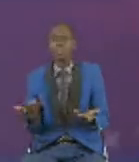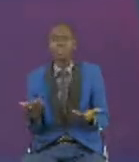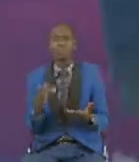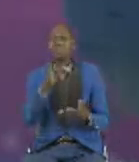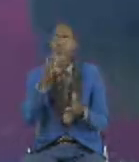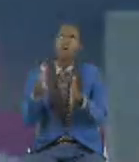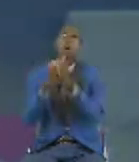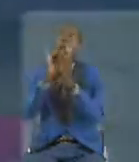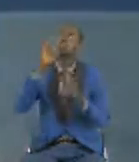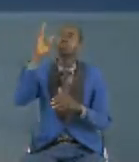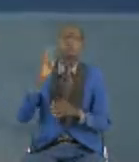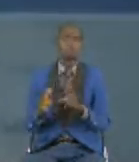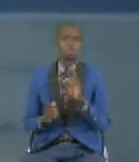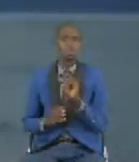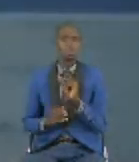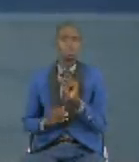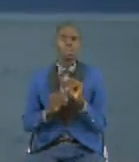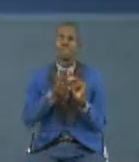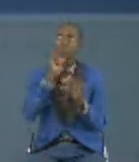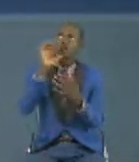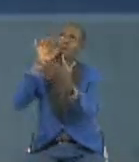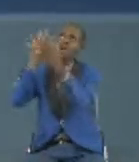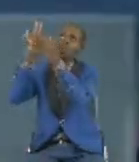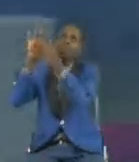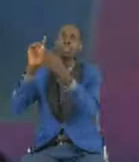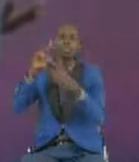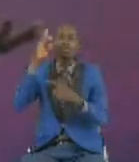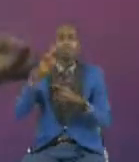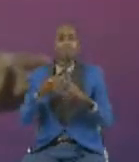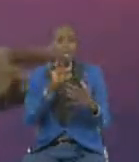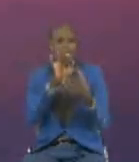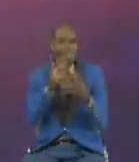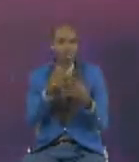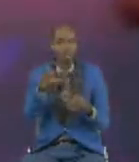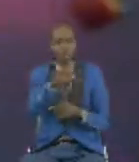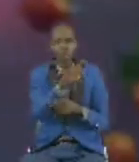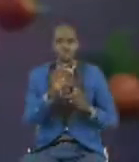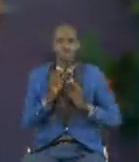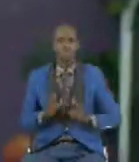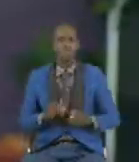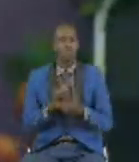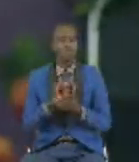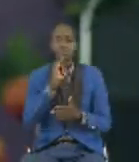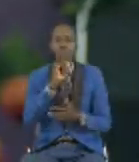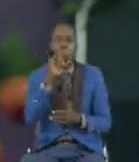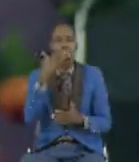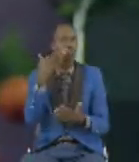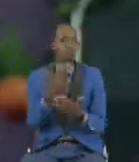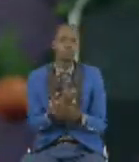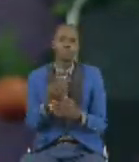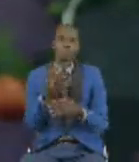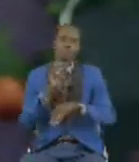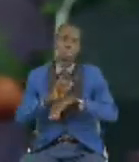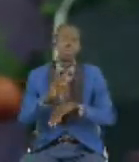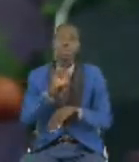ça à Dieu. Ils ne sont pas attachés à Dieu. Ils sont attachés à toi. Ça, ce n'est pas un bon ministère. Un bon